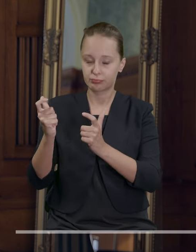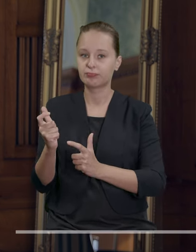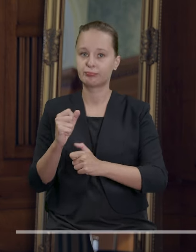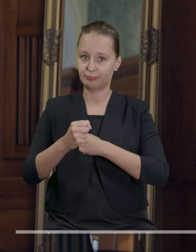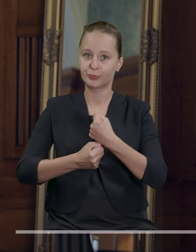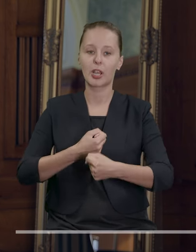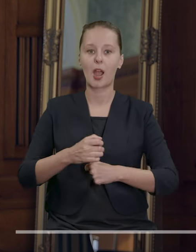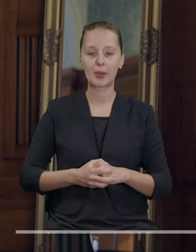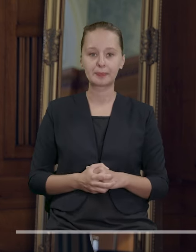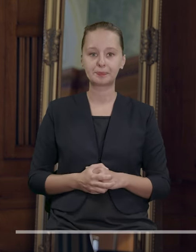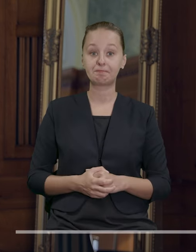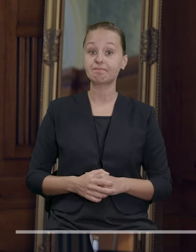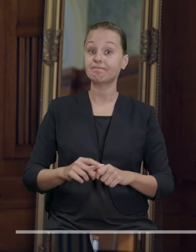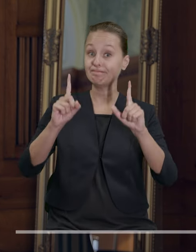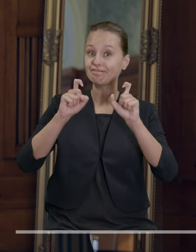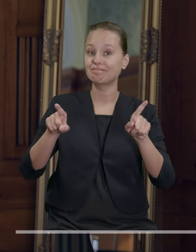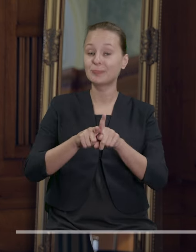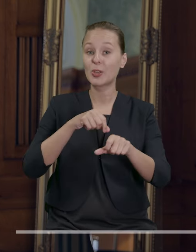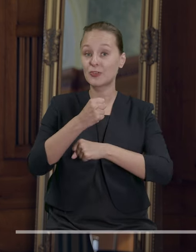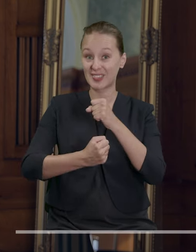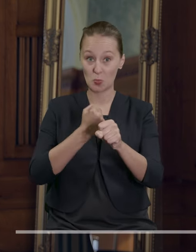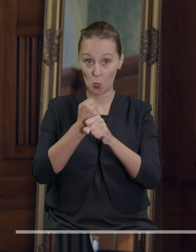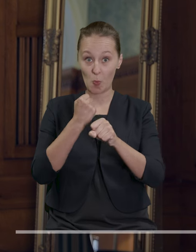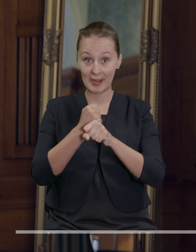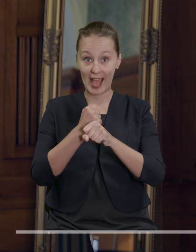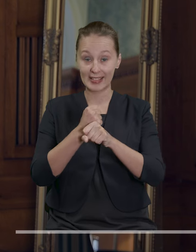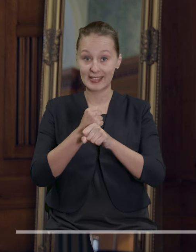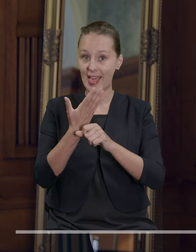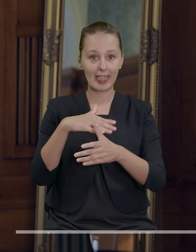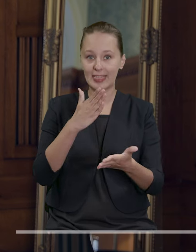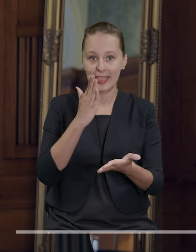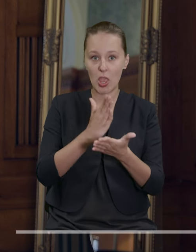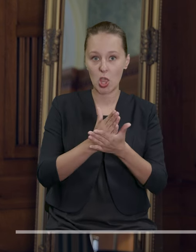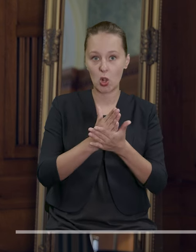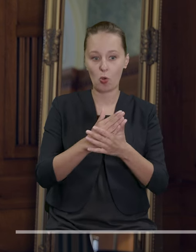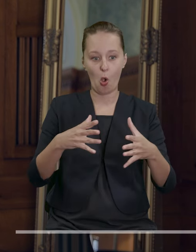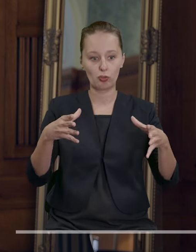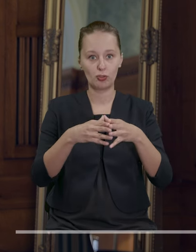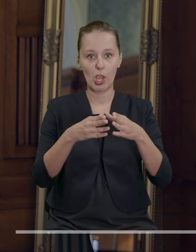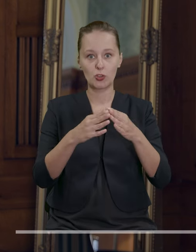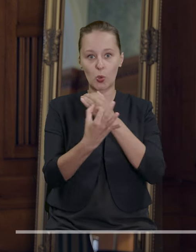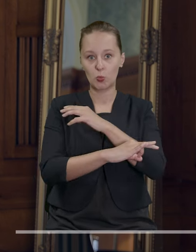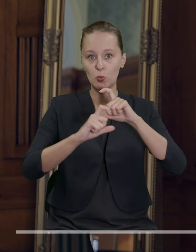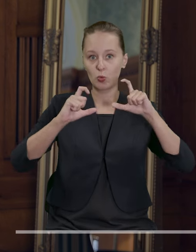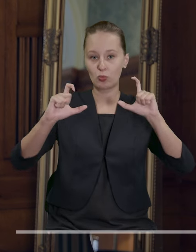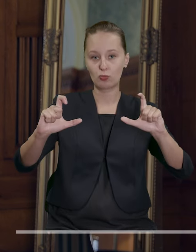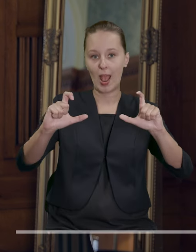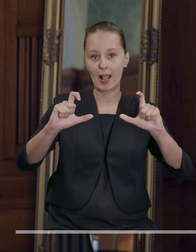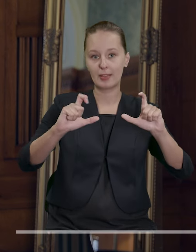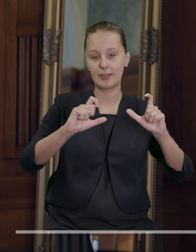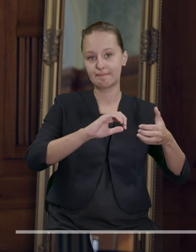dużo. Rozpoczęliśmy też współpracę systemową nie tylko z tymi 10